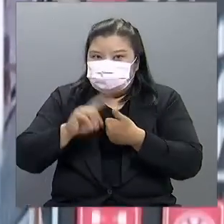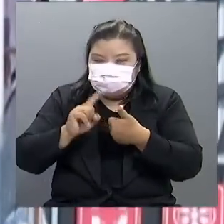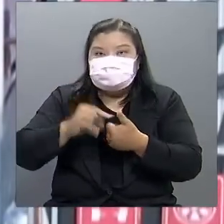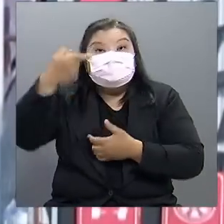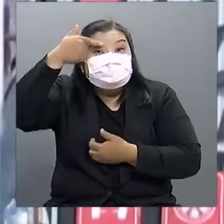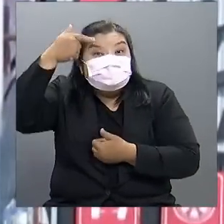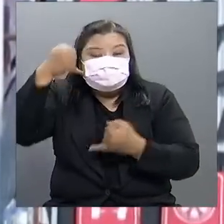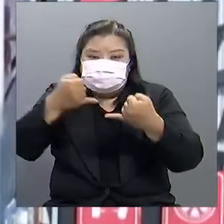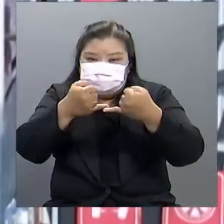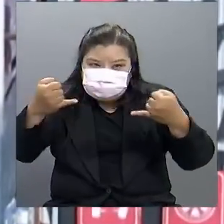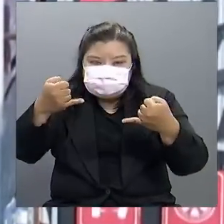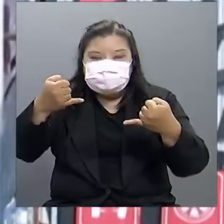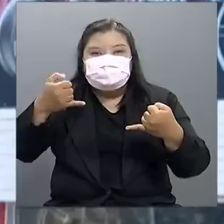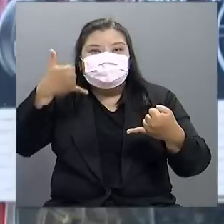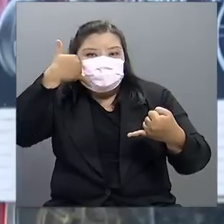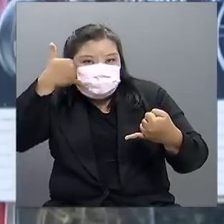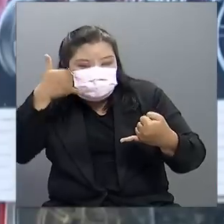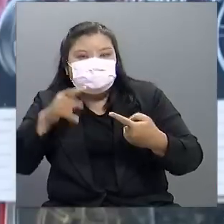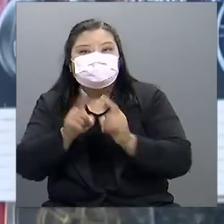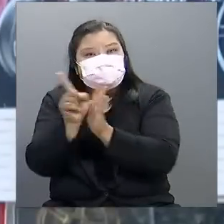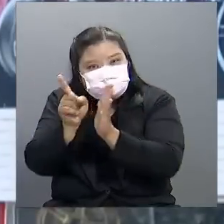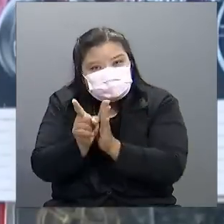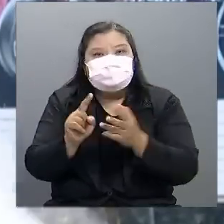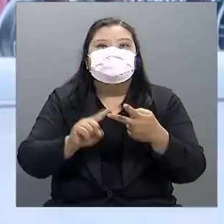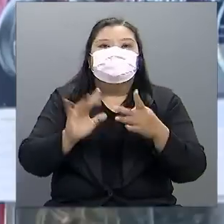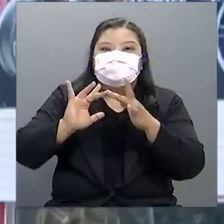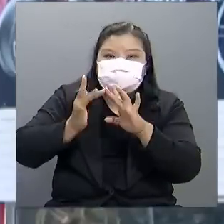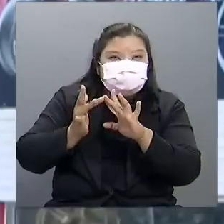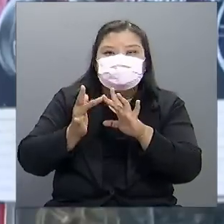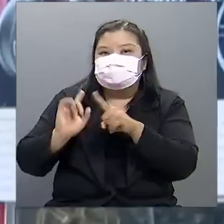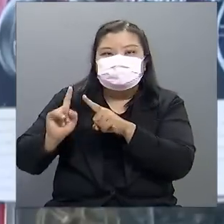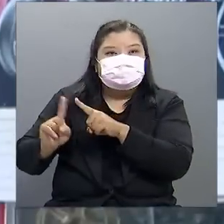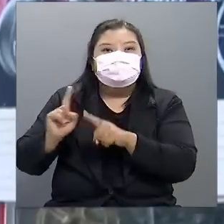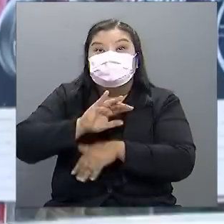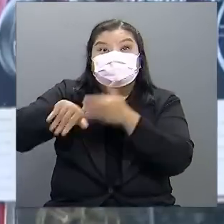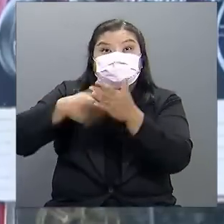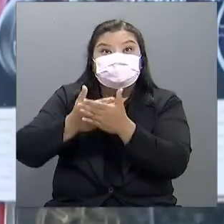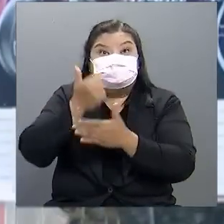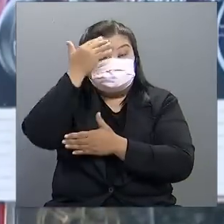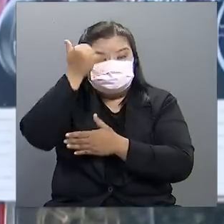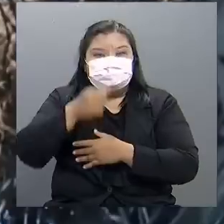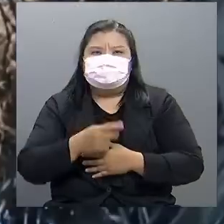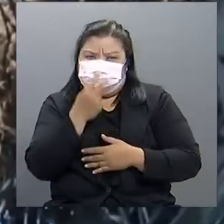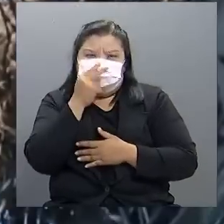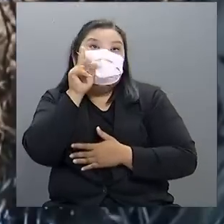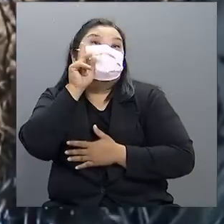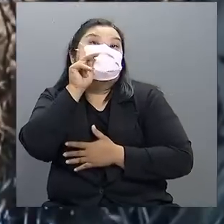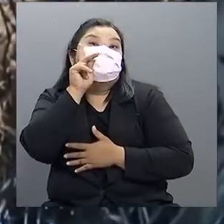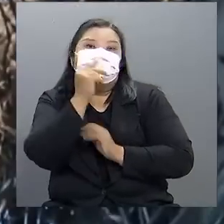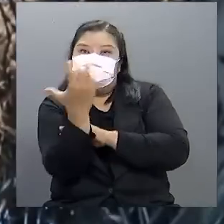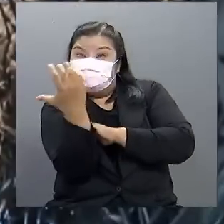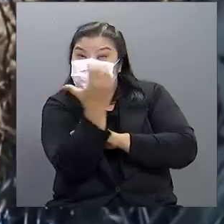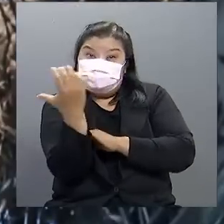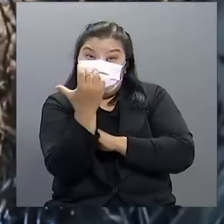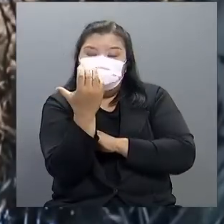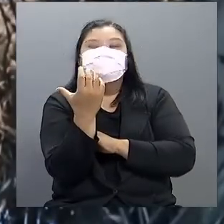เพระว่าตลดชสัดาทผ่านมา เรากดูข่าวกันสายไฟ ไม่ สาวไฟฟ้า อา